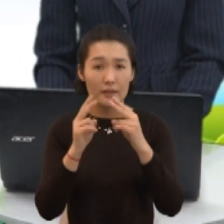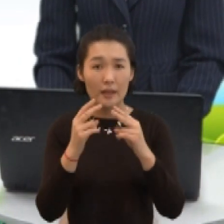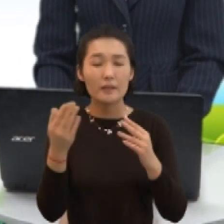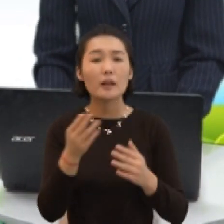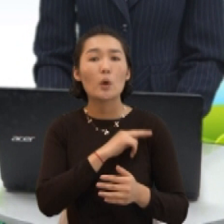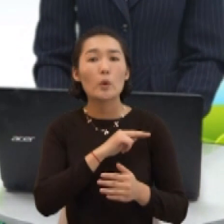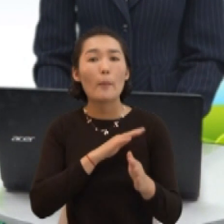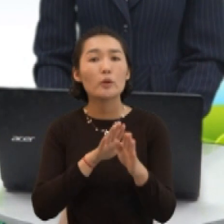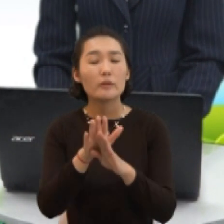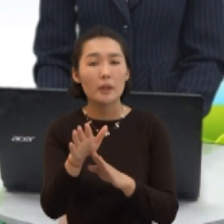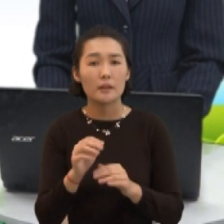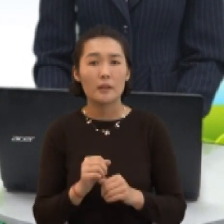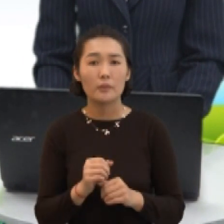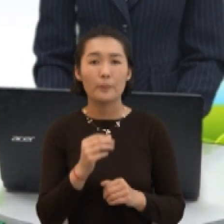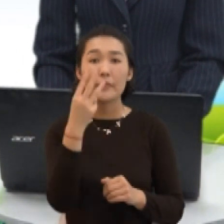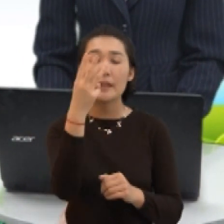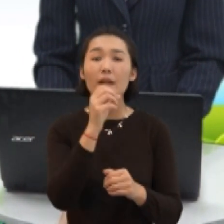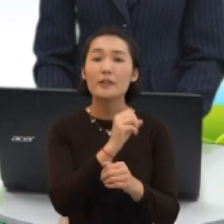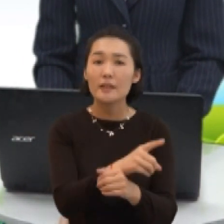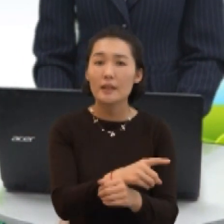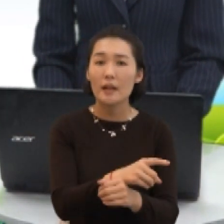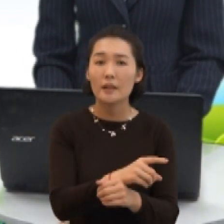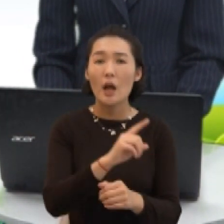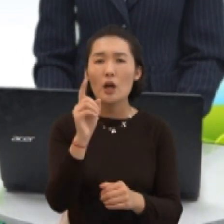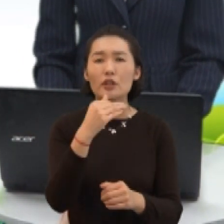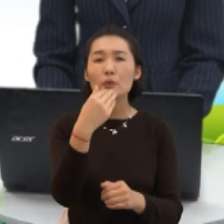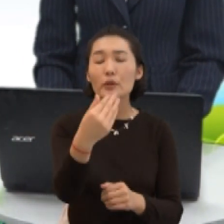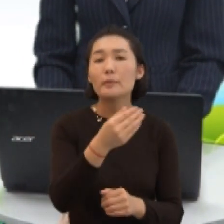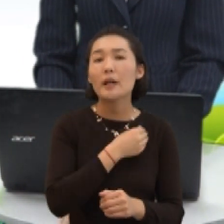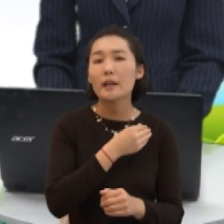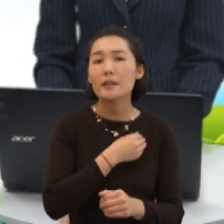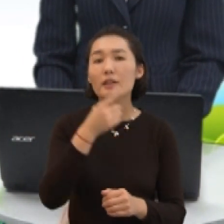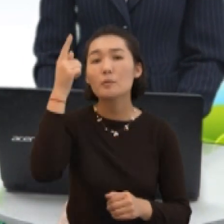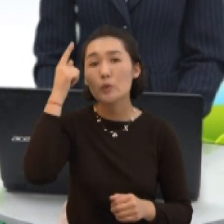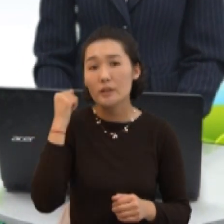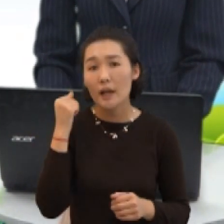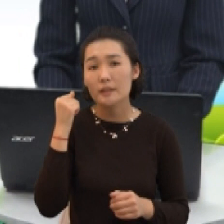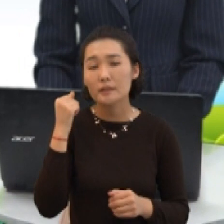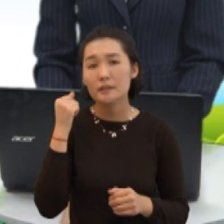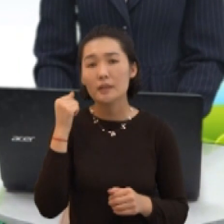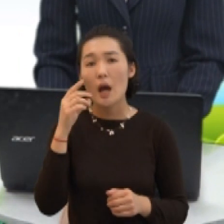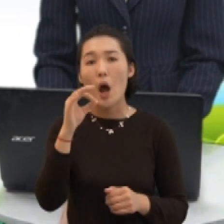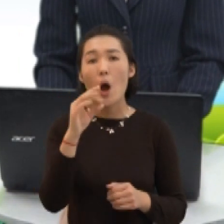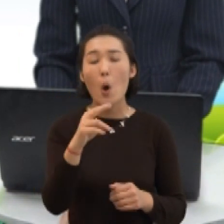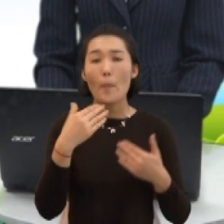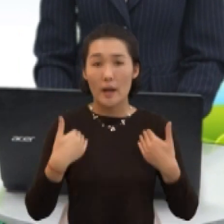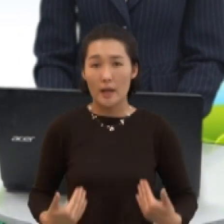выполняют. И третье задание. Что тебе хотелось бы узнать об организме человека